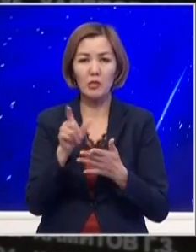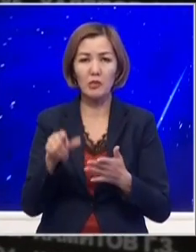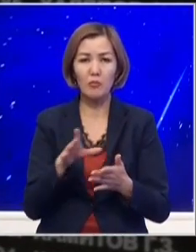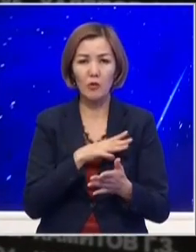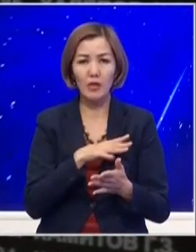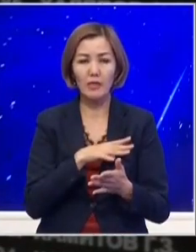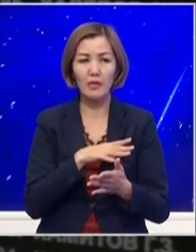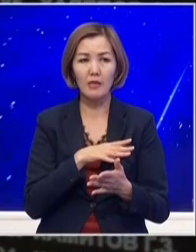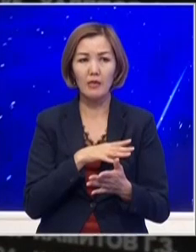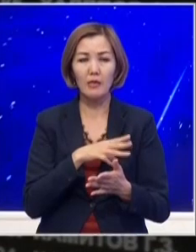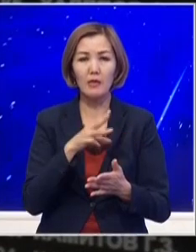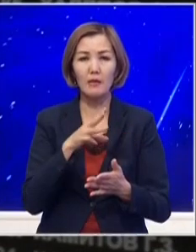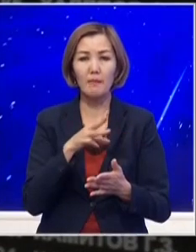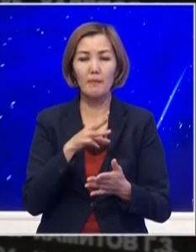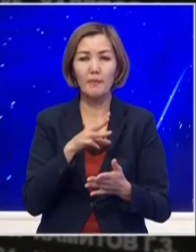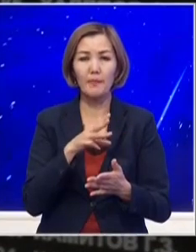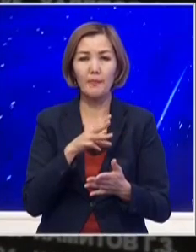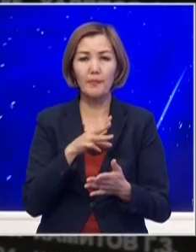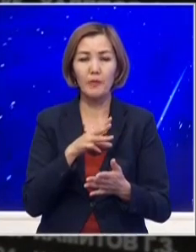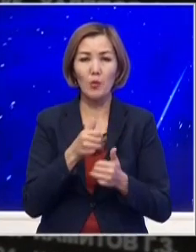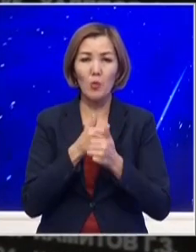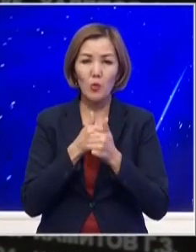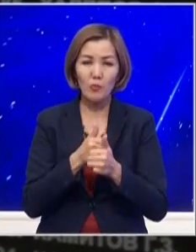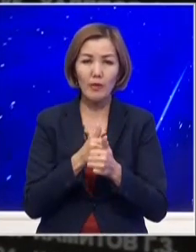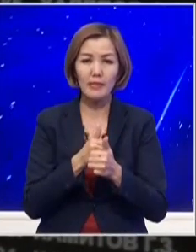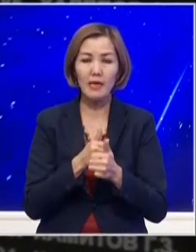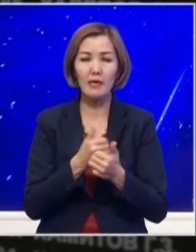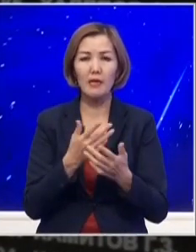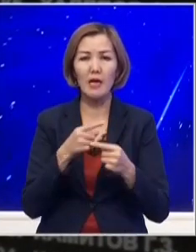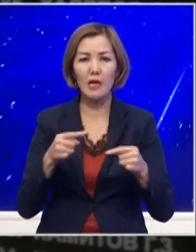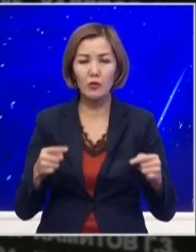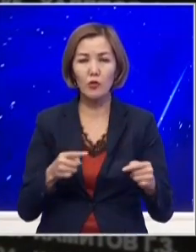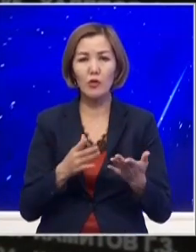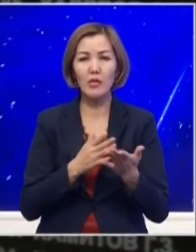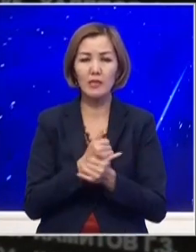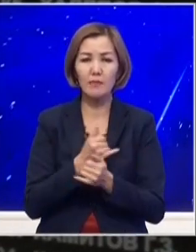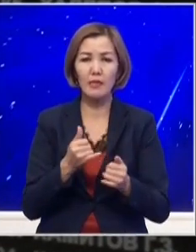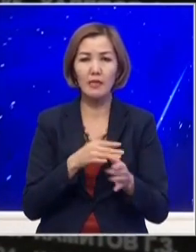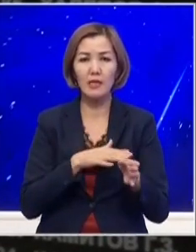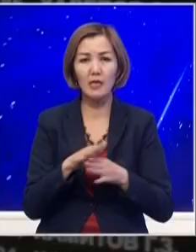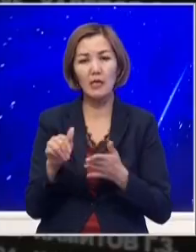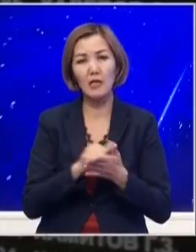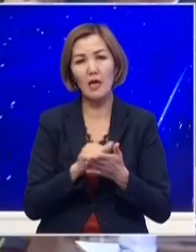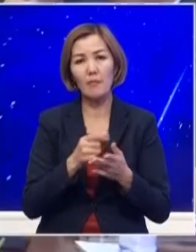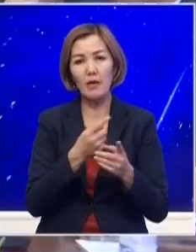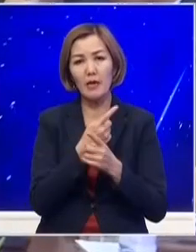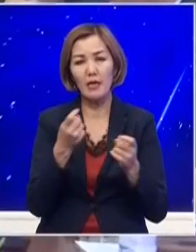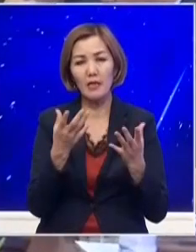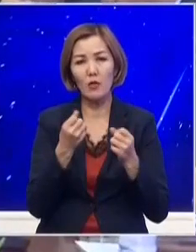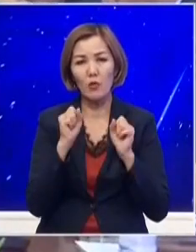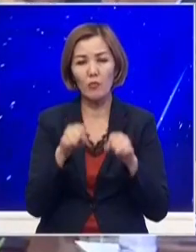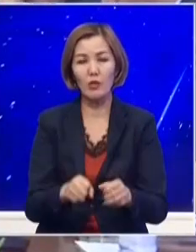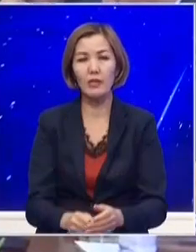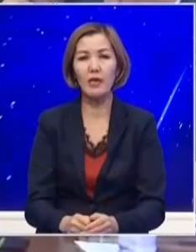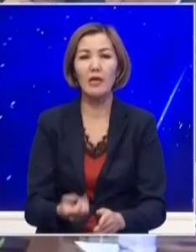деген нарком просвещениянын орынбасары чыгып, бул жерден көп маалыматтарды алсаңыздар болот тисмеден. Азалы жылдар